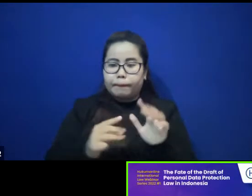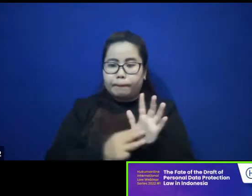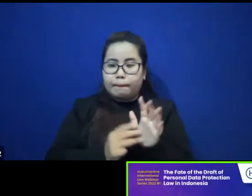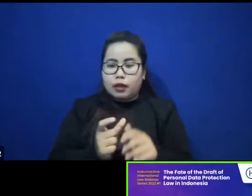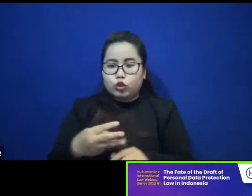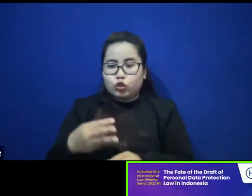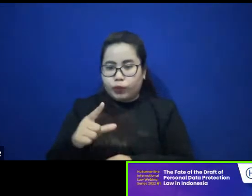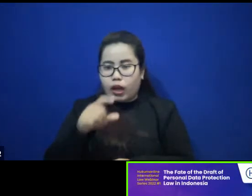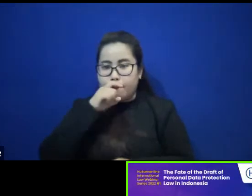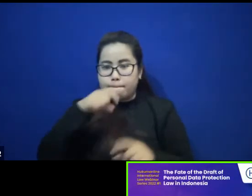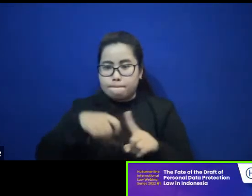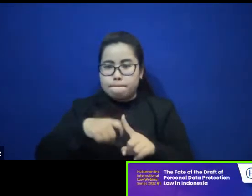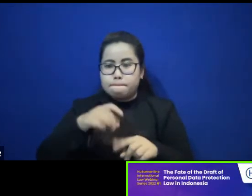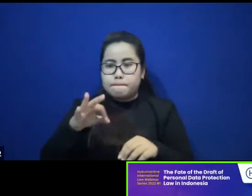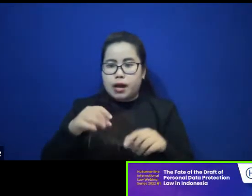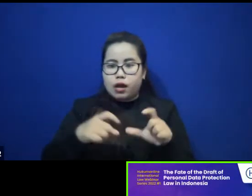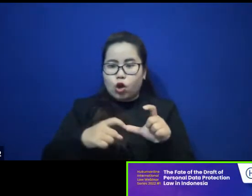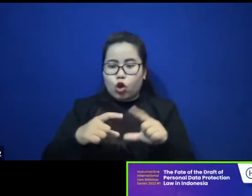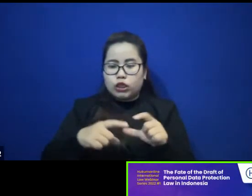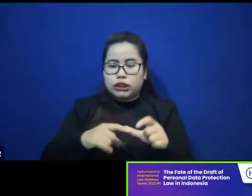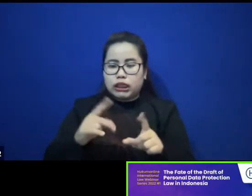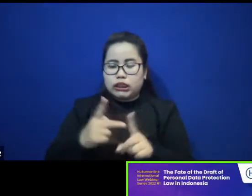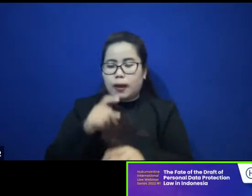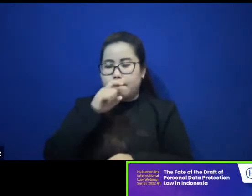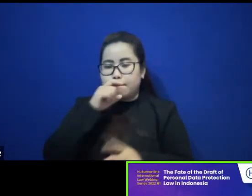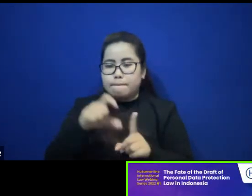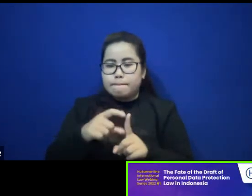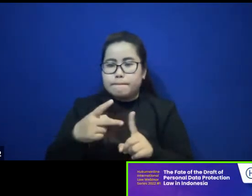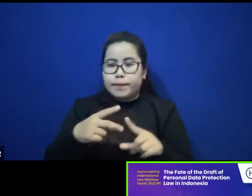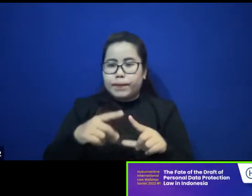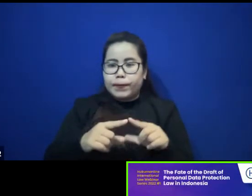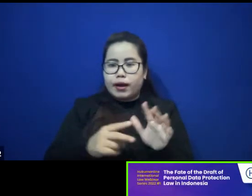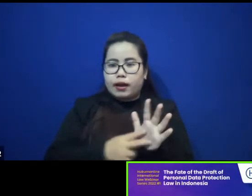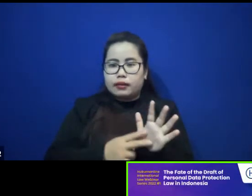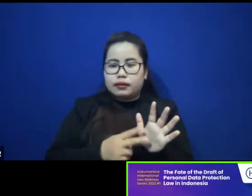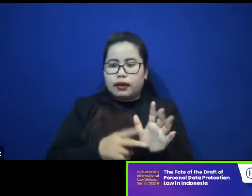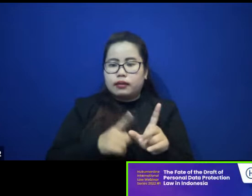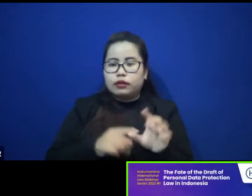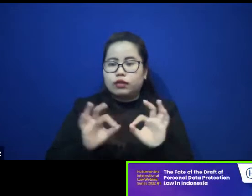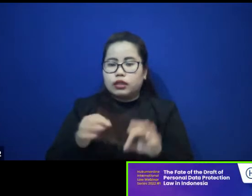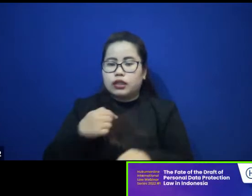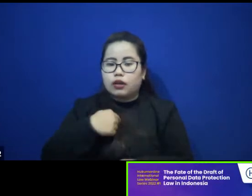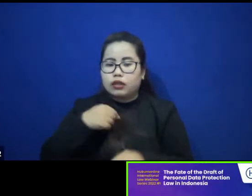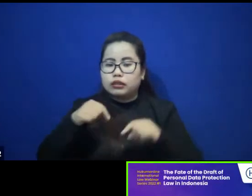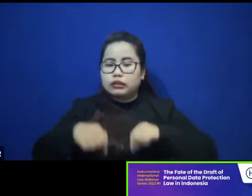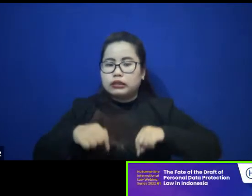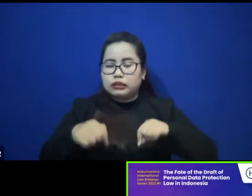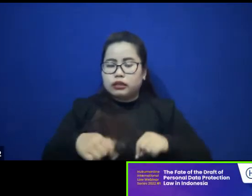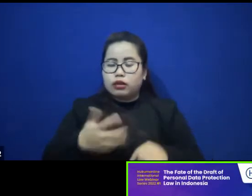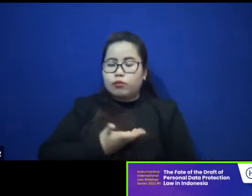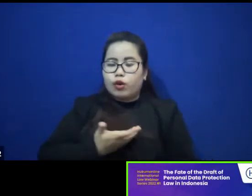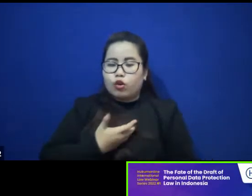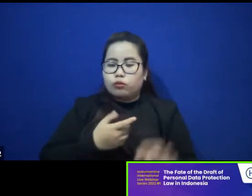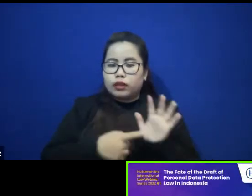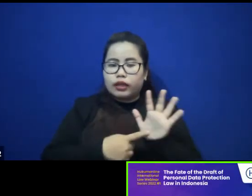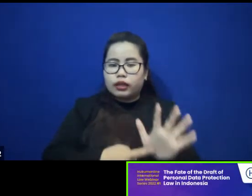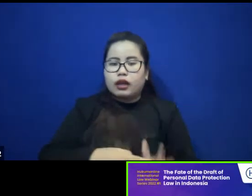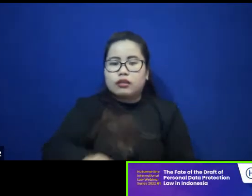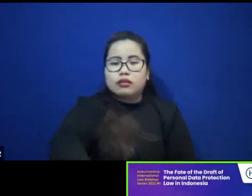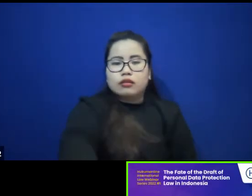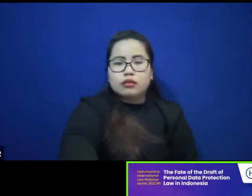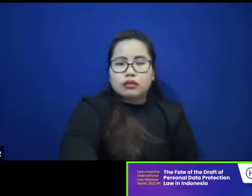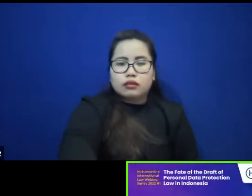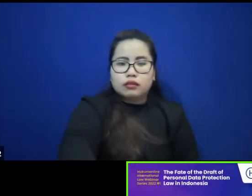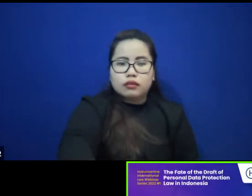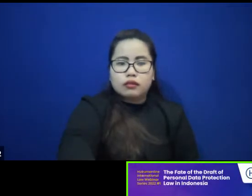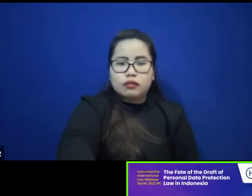Pak Kosasih serta Pak Dani saya akan di sini saya akan menayangkan di Om sesi pertama